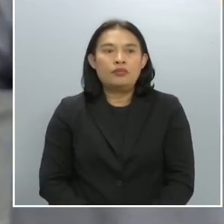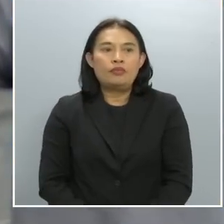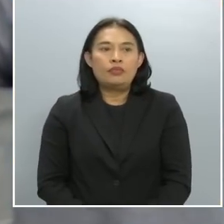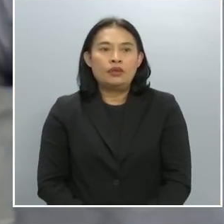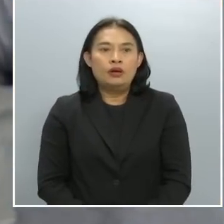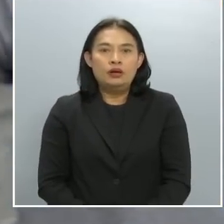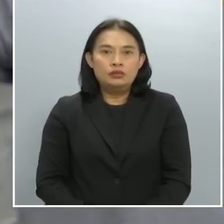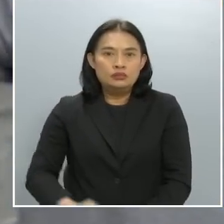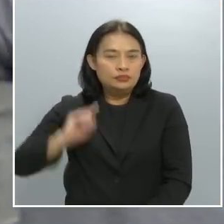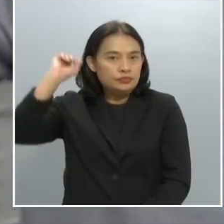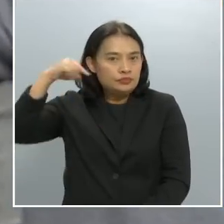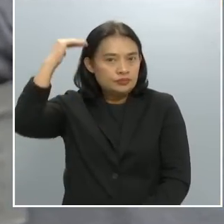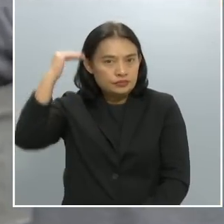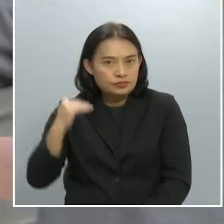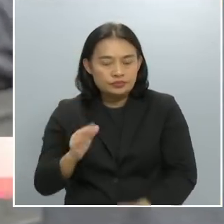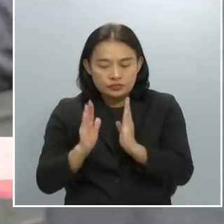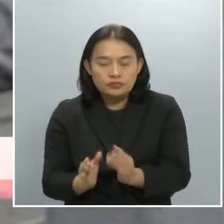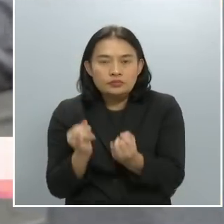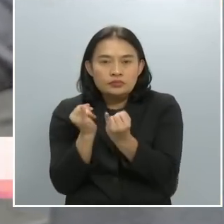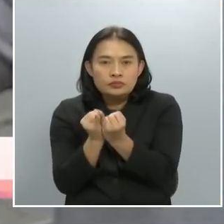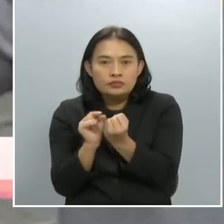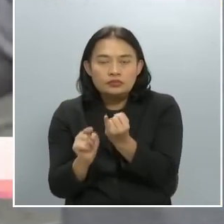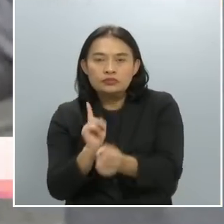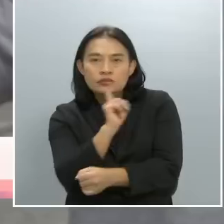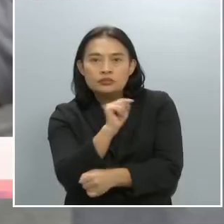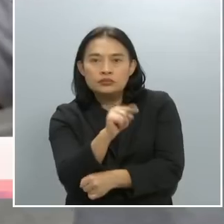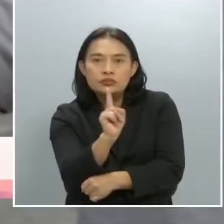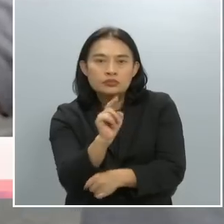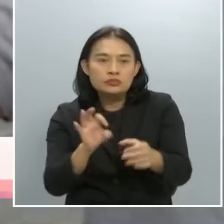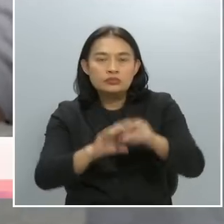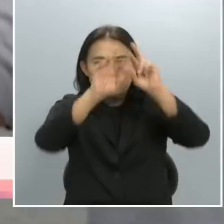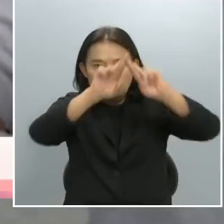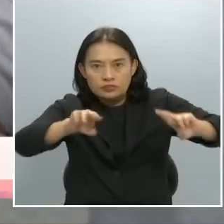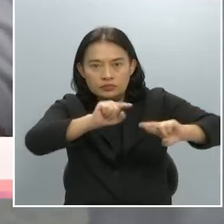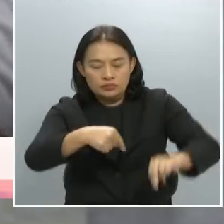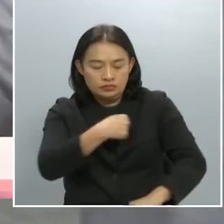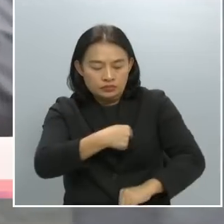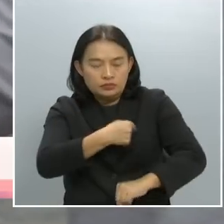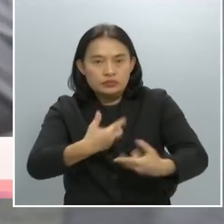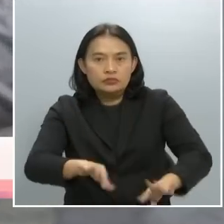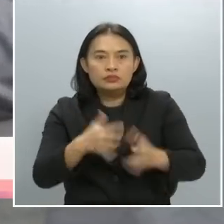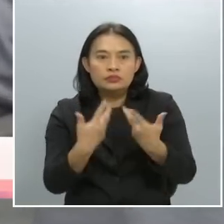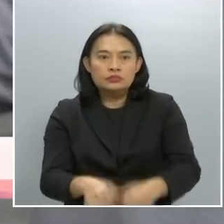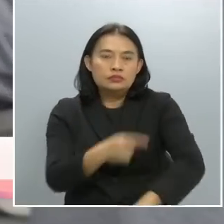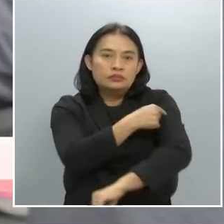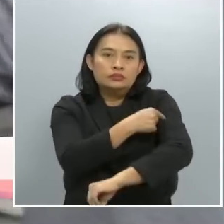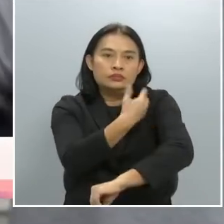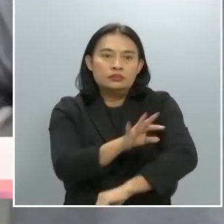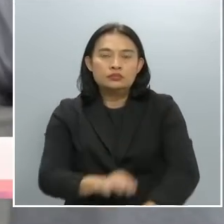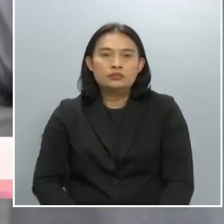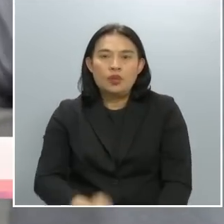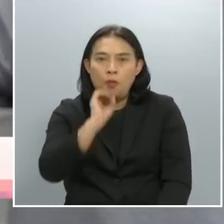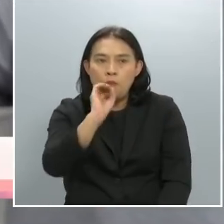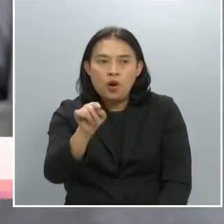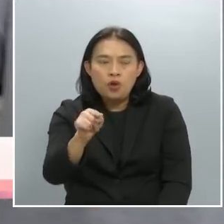ที่สนิทกันทักมาถามก่อนว่าพี่สักร้านไหนก็บอกไปว่าสักร้านนี้นะแล้วน้องก็บอกว่าหนูเคยไปร้านนี้